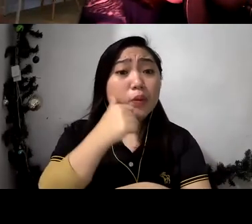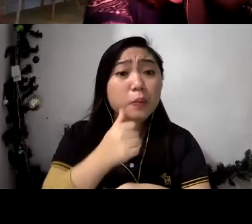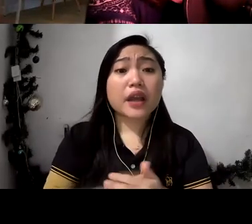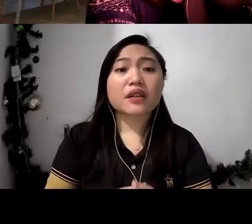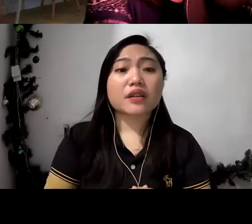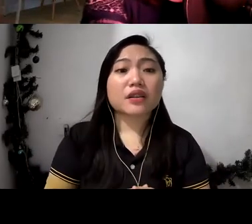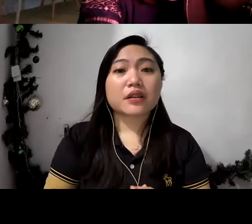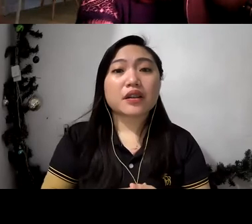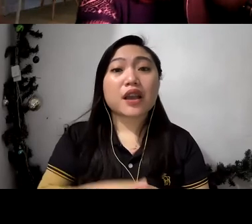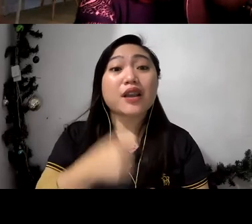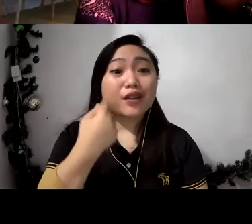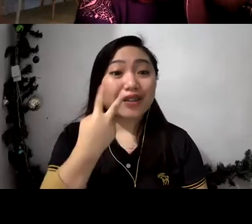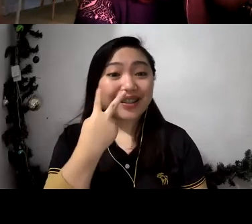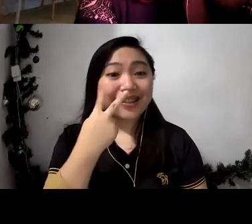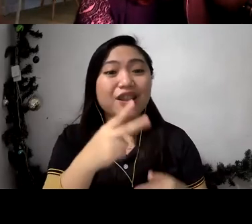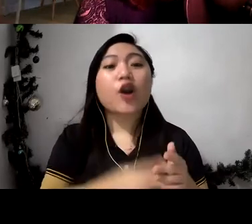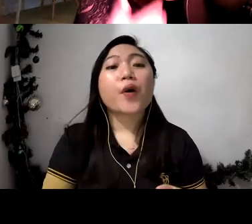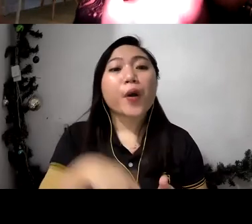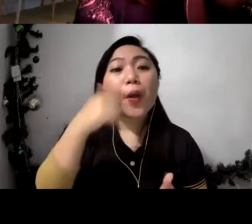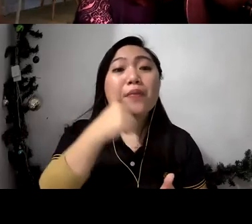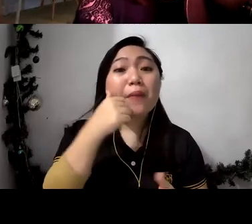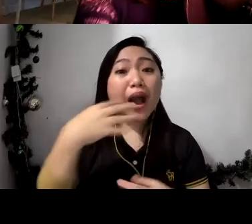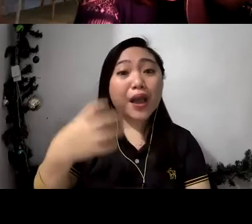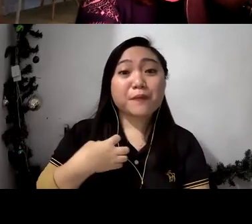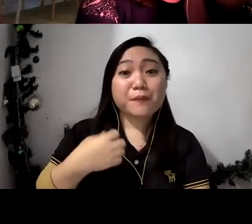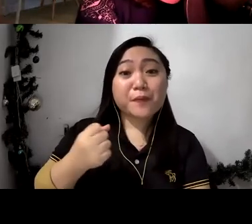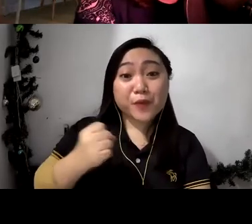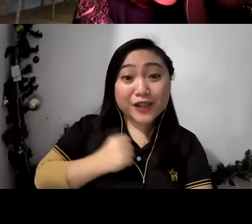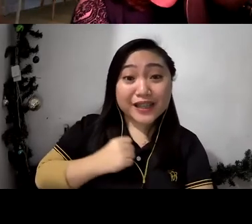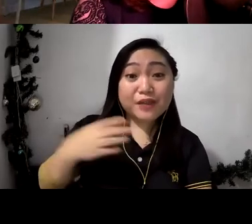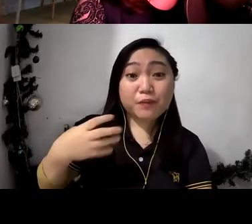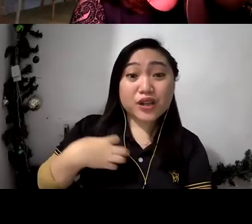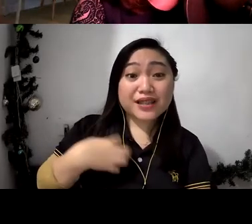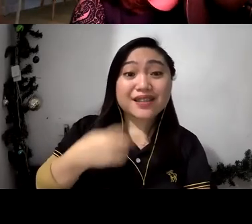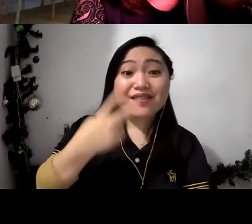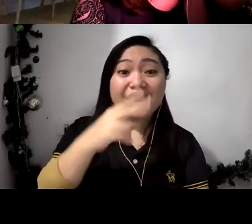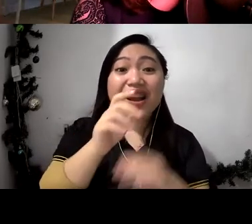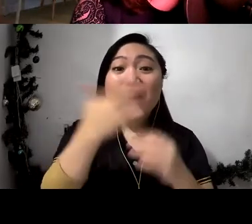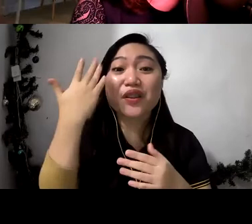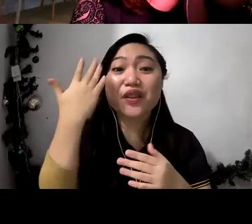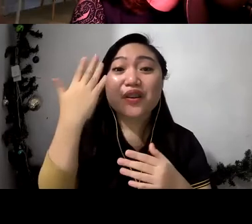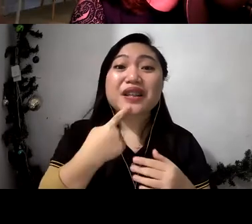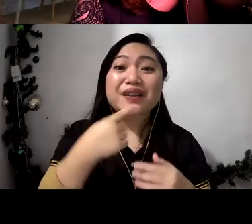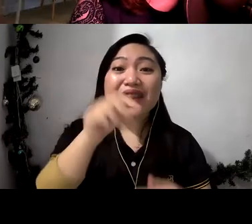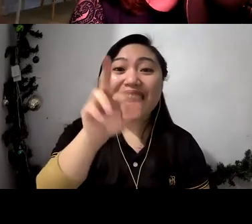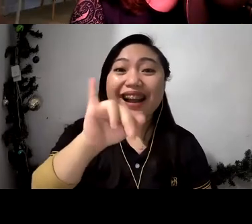ng women police dito na nanay pa rin siya. At dati-rate si Ariel, no? Kapag gusto mong tumulong sa yung asawa mong si Ariel,